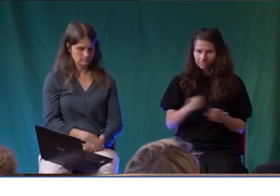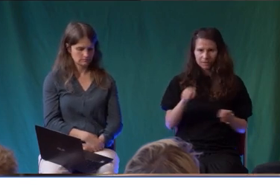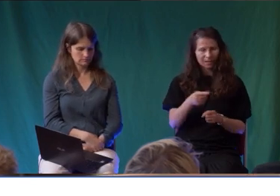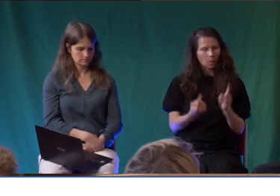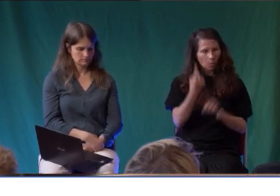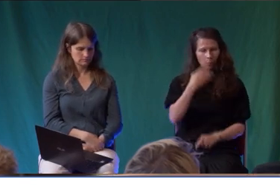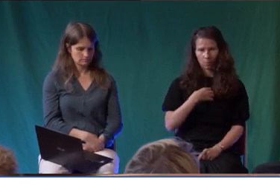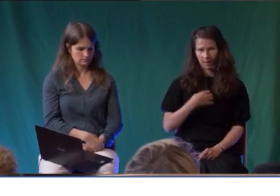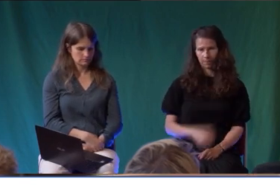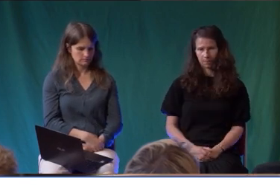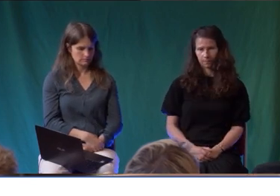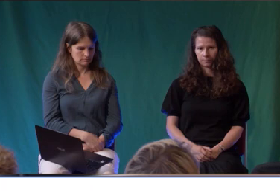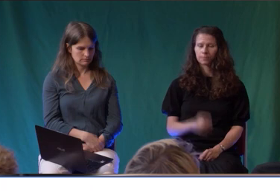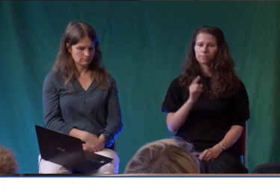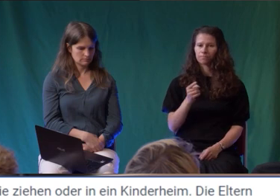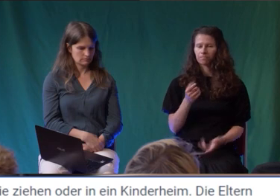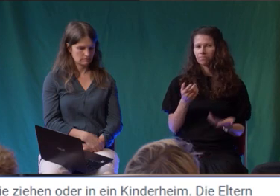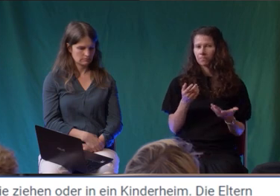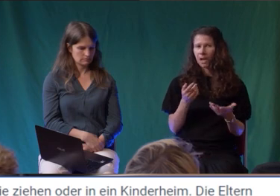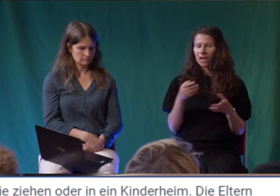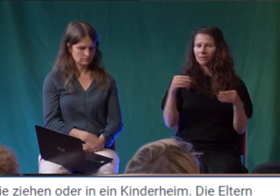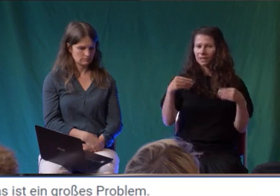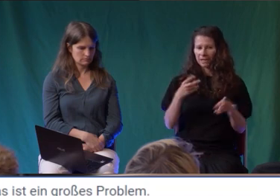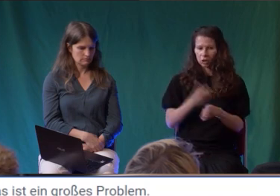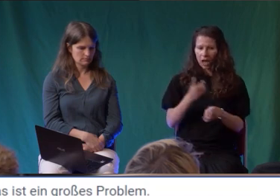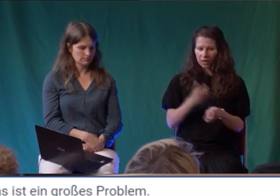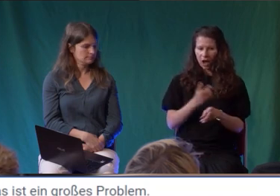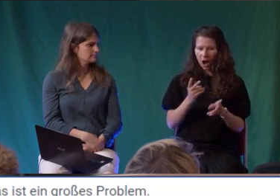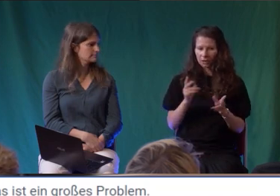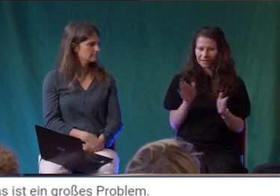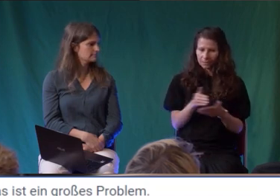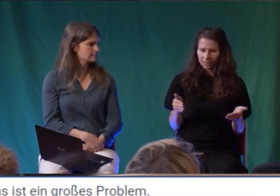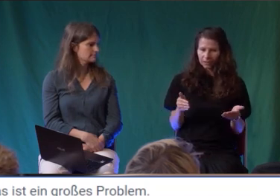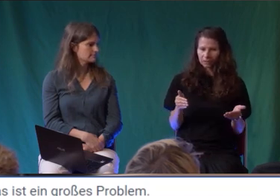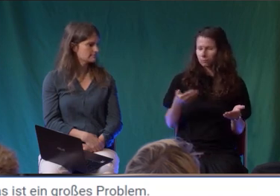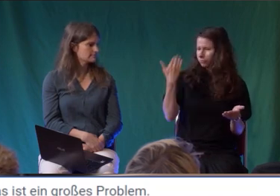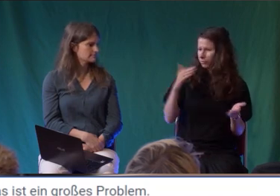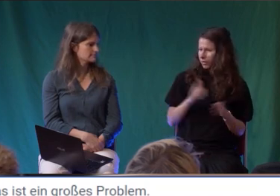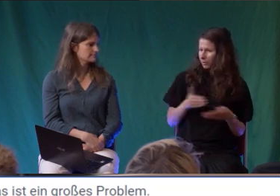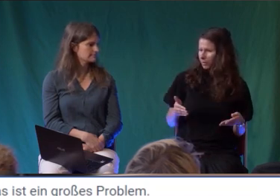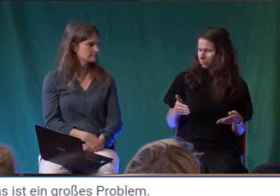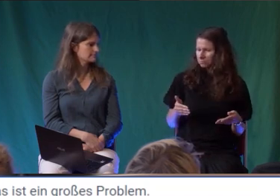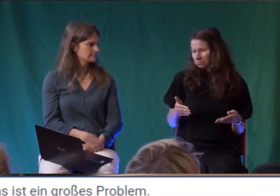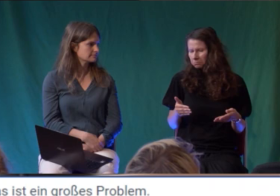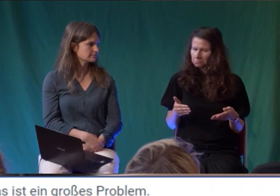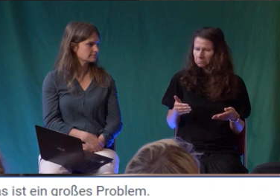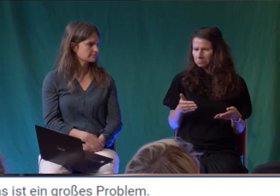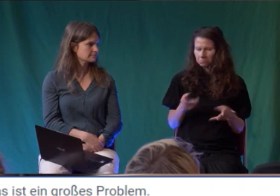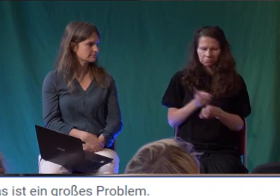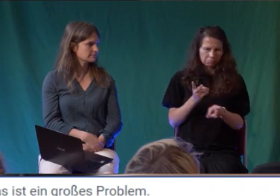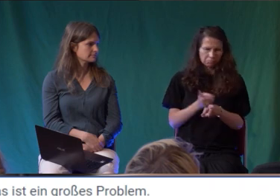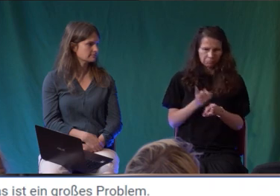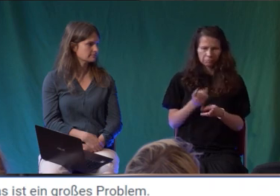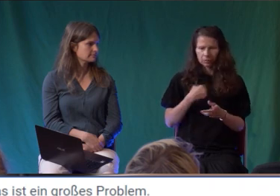das ist keine Qualitätsstandards gab habe ich schon oder gibt gab habe ich schon gesagt ich sage immer so ein bisschen flapsig nicht